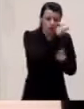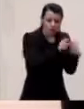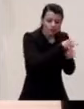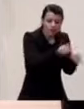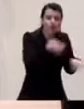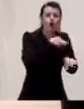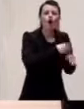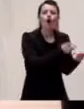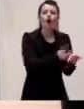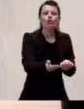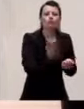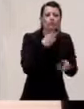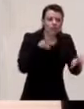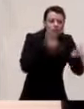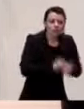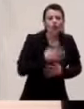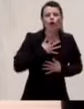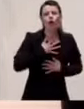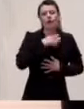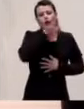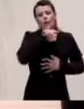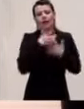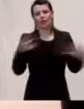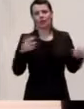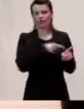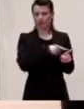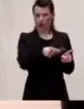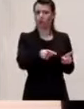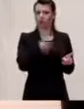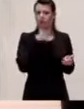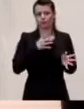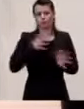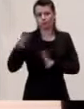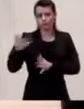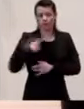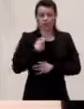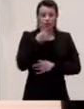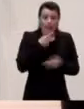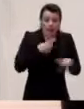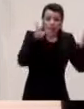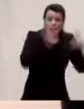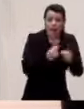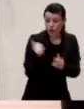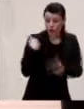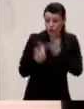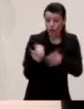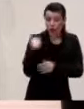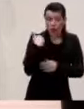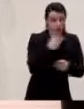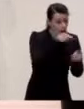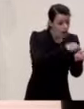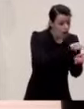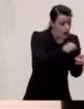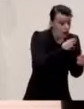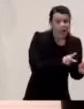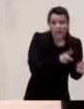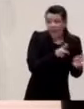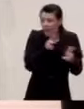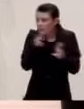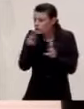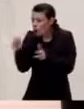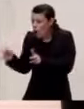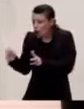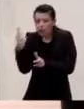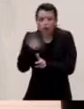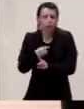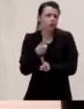sono grandi anziani e che quindi, come dicevo prima, il cui trasporto non è sicuramente la situazione migliore che gli si può offrire.